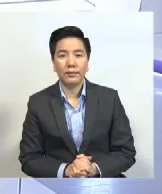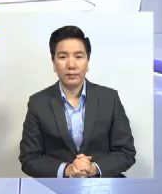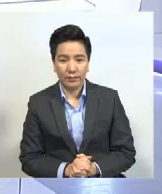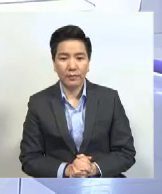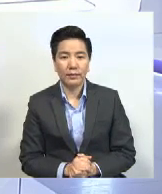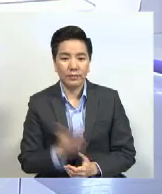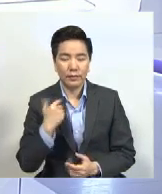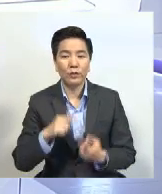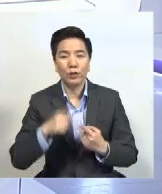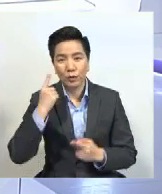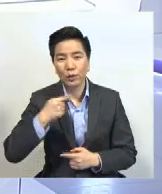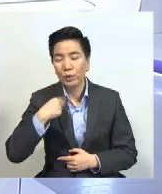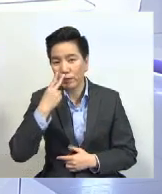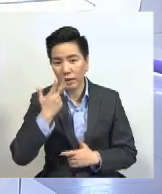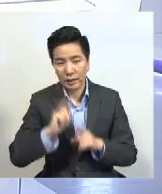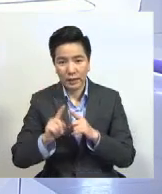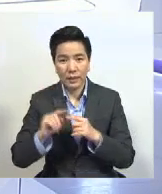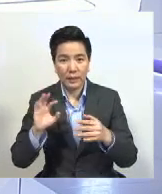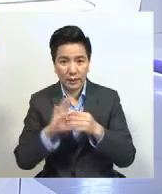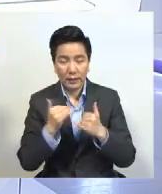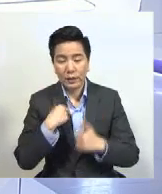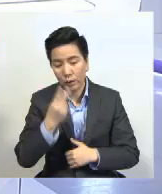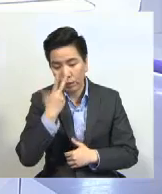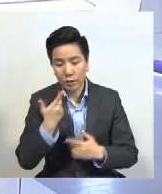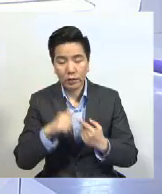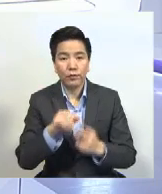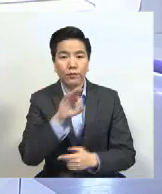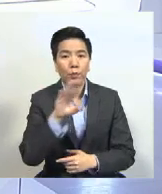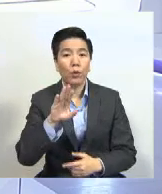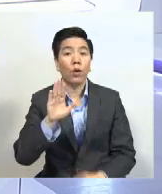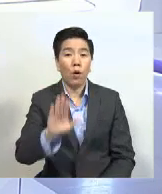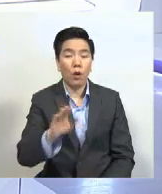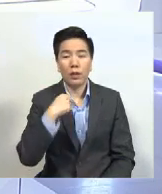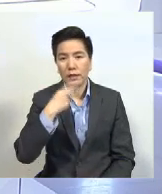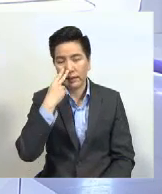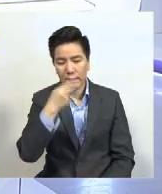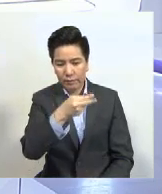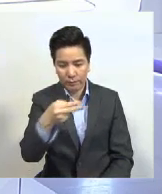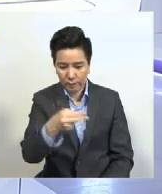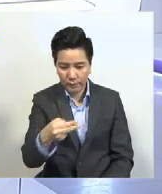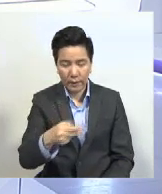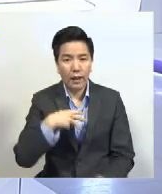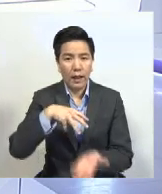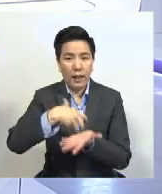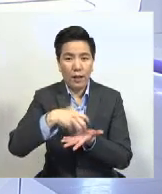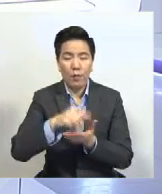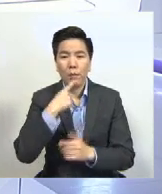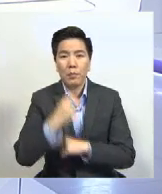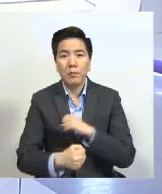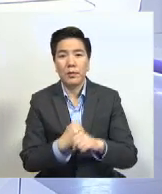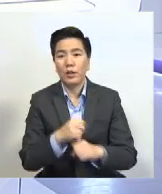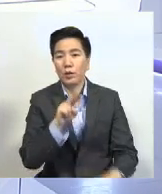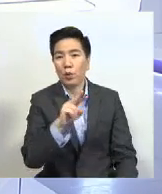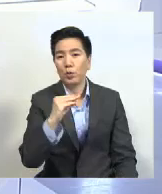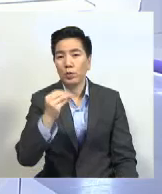แฟนคลับด้วย ครับ อาจารย์คะเมื่อสักครู่เข้าไปดูใน Facebook ของอาจารย์นะคะเห็นอาจารย์เขียนเล่าไว้บอกว่าปี